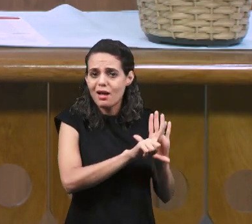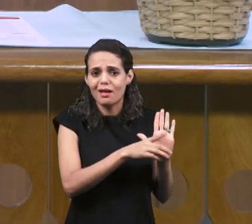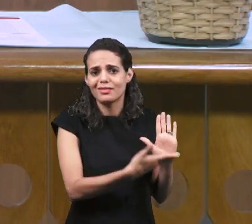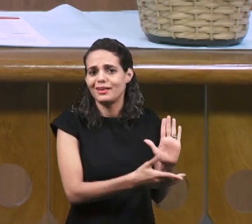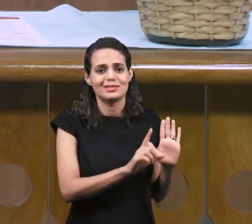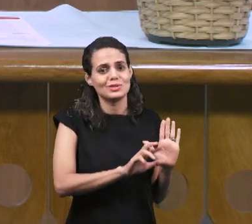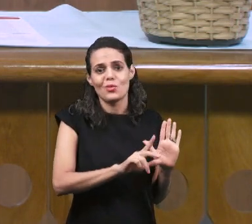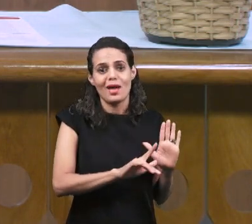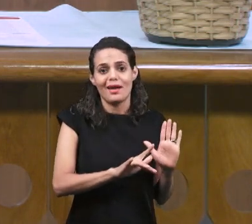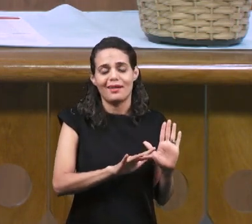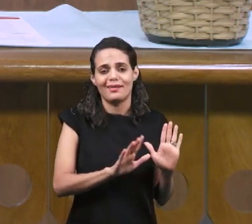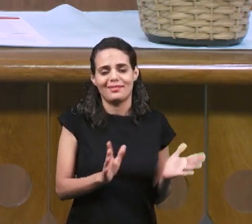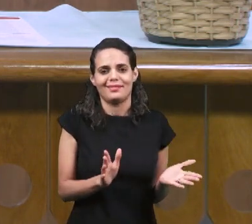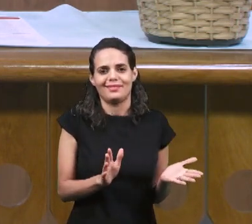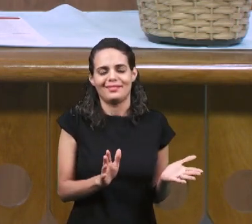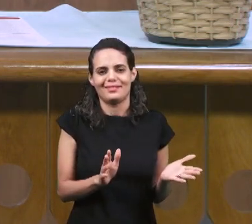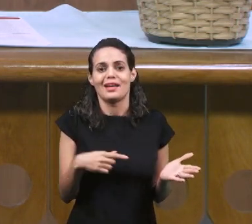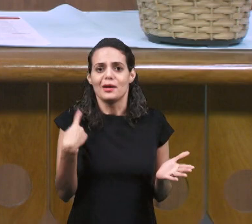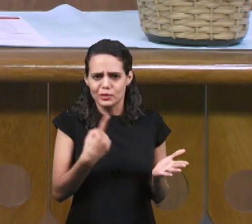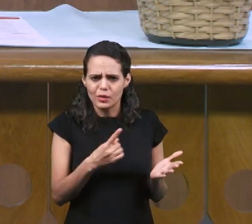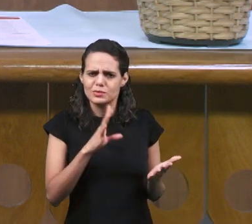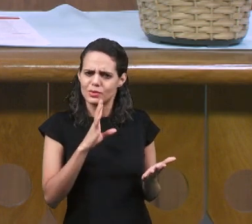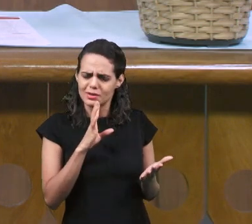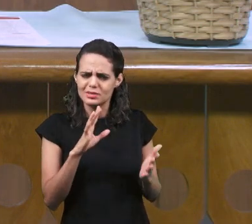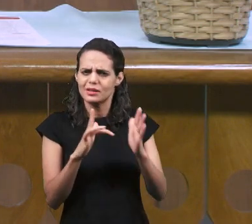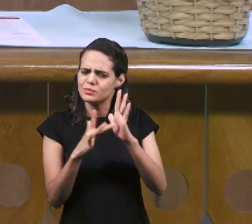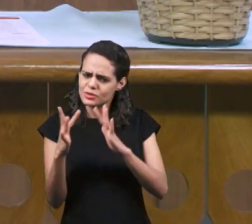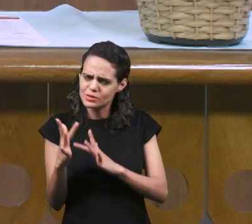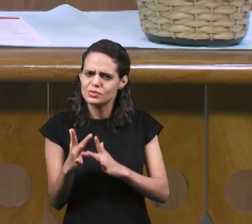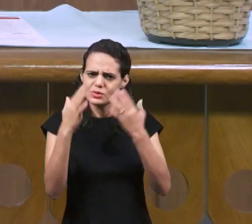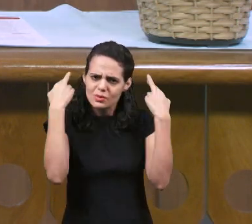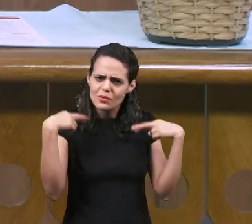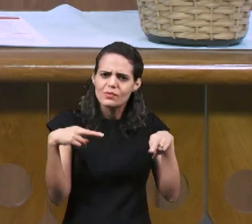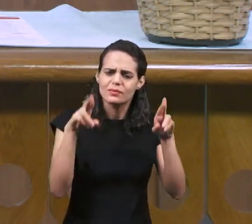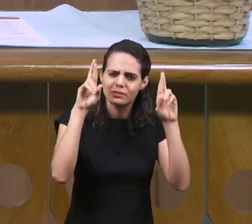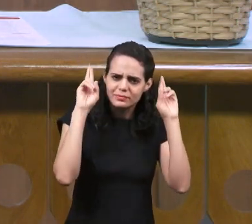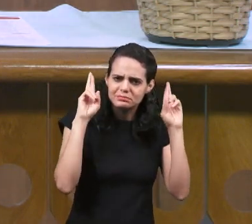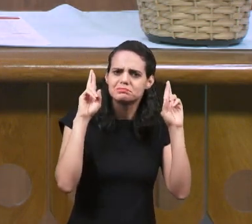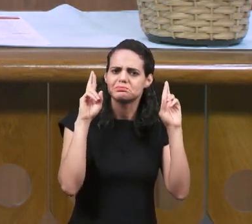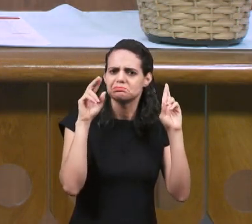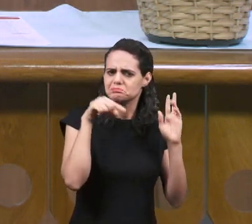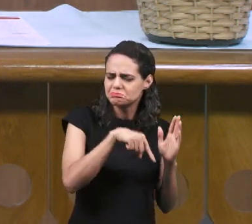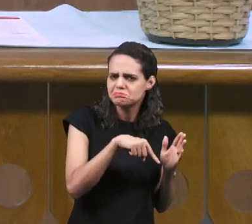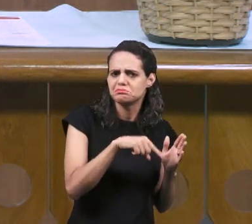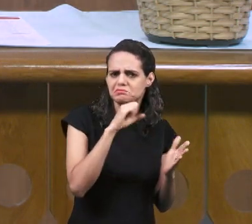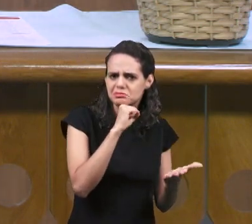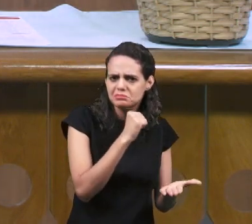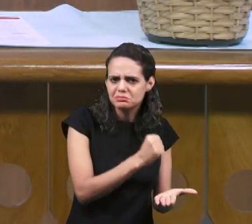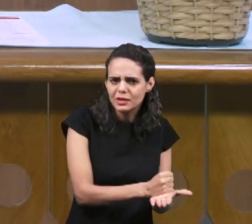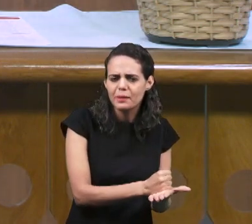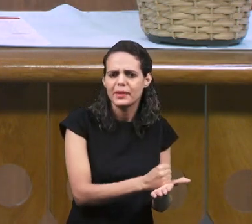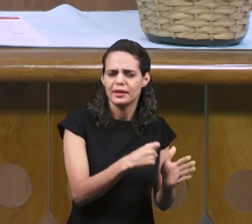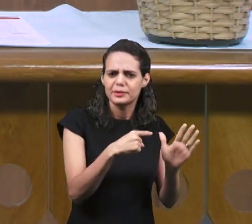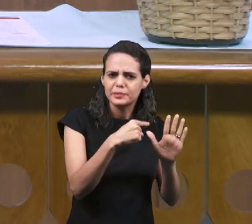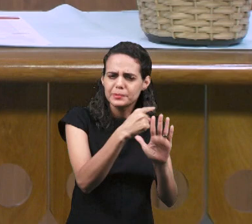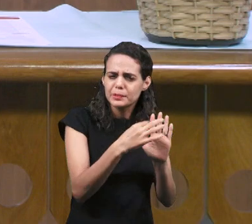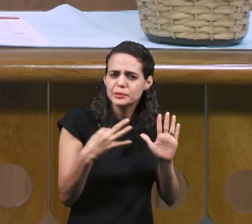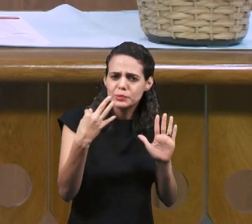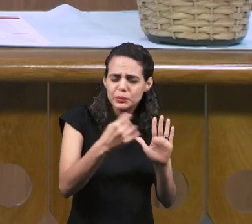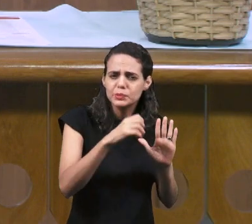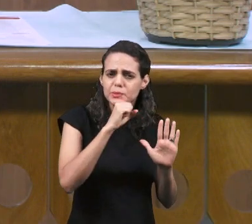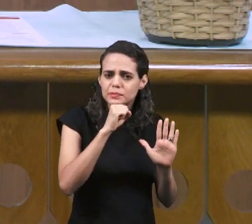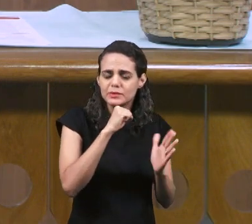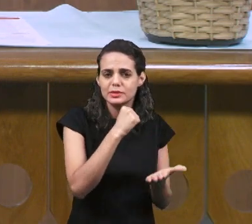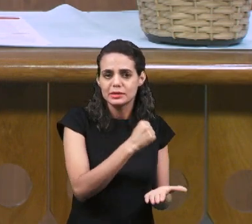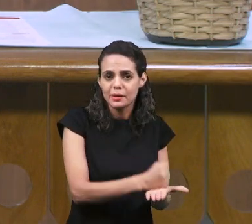l'Ancien Testament et en tout. La figure de l'agneau, toutes les figures de l'Ancien Testament prophétisées en Jésus. Donc,